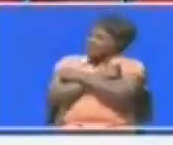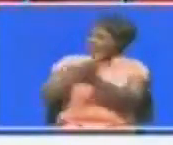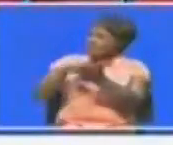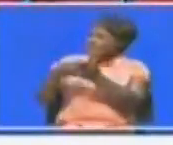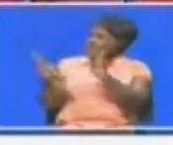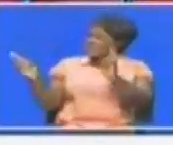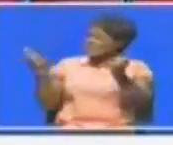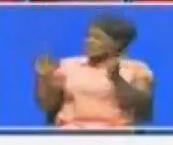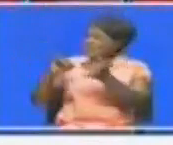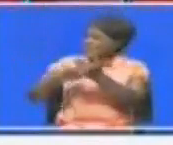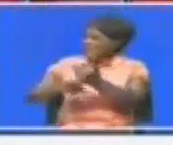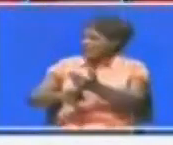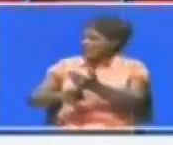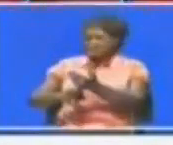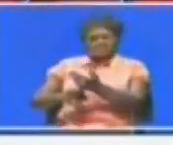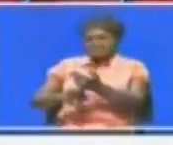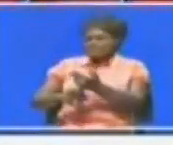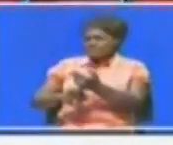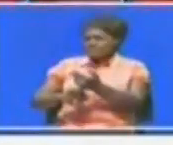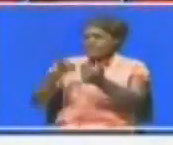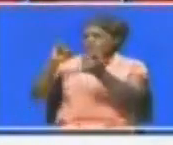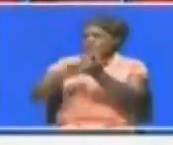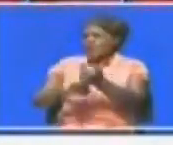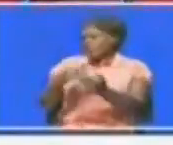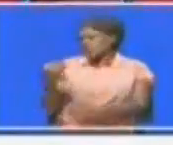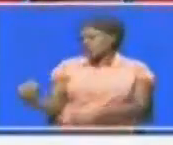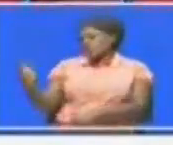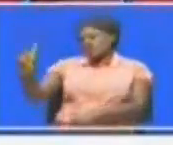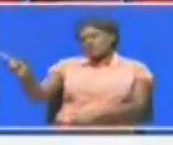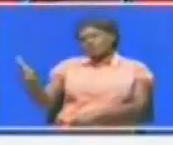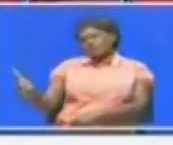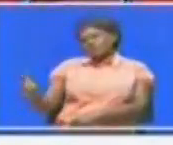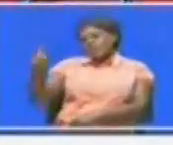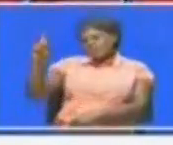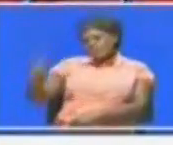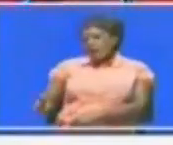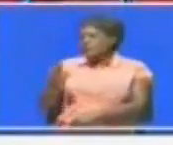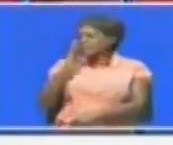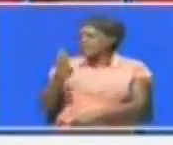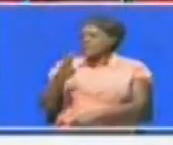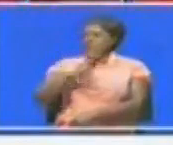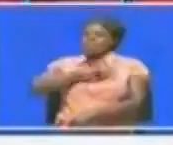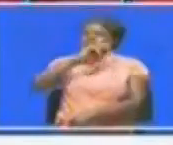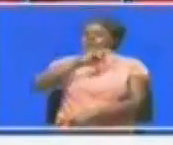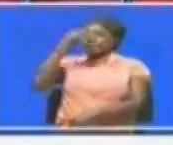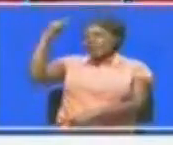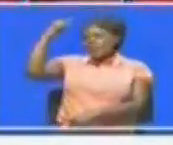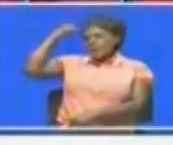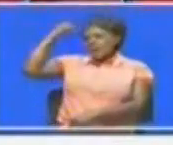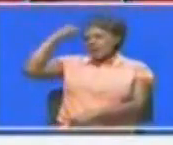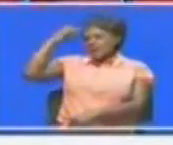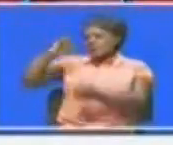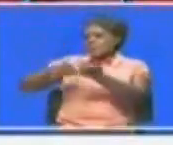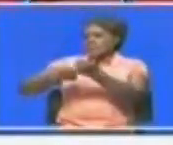tayari kuolewa ama kuoa. Ndio maana wao wanasema ndoa si ya watoto wadogo. Lazima wewe umekomaa akili kwa sababu ndoa iko na